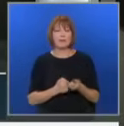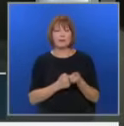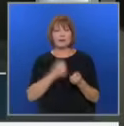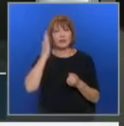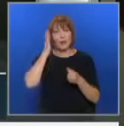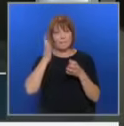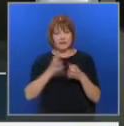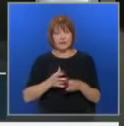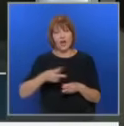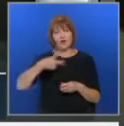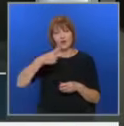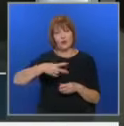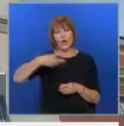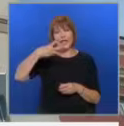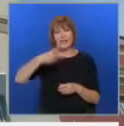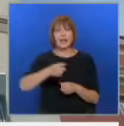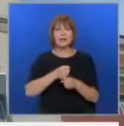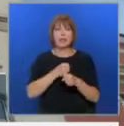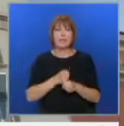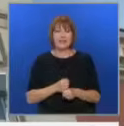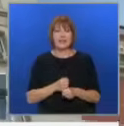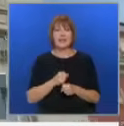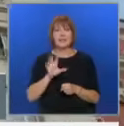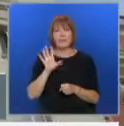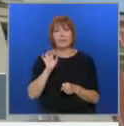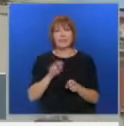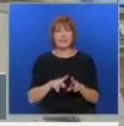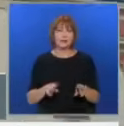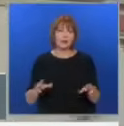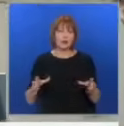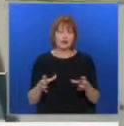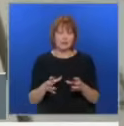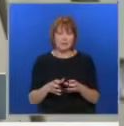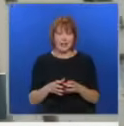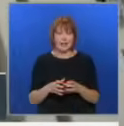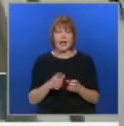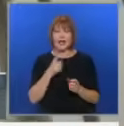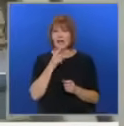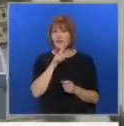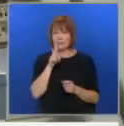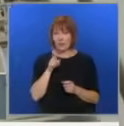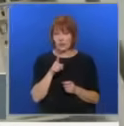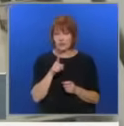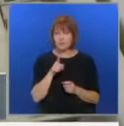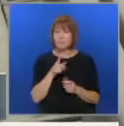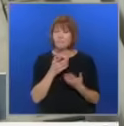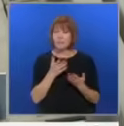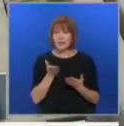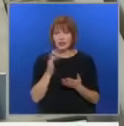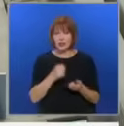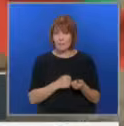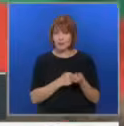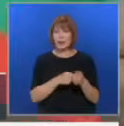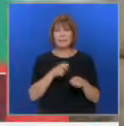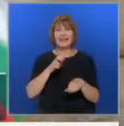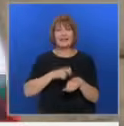правителство втория и третия мандат в рамките на 50-то Народно събрание. А на въпроса на БНТ дали ще подкрепят